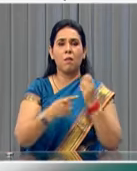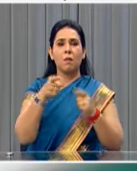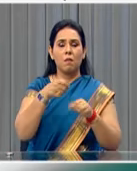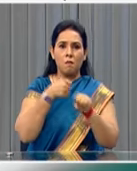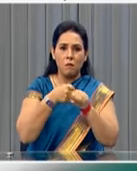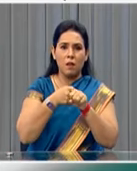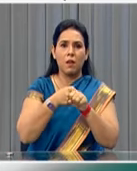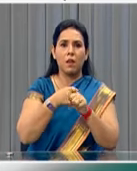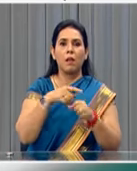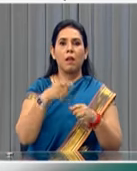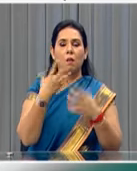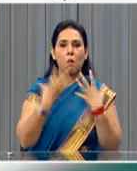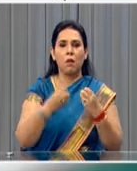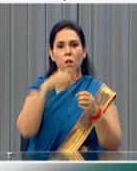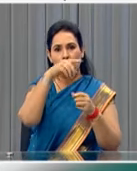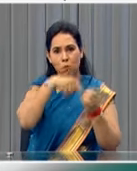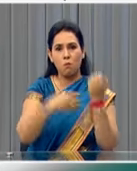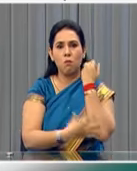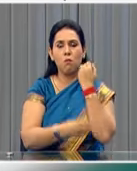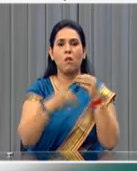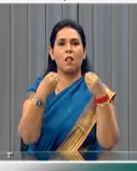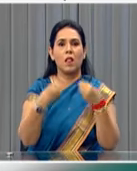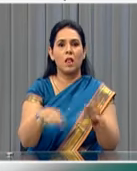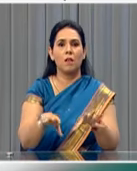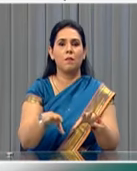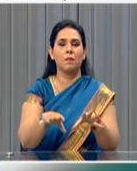है और इसलिए